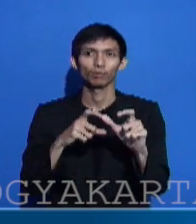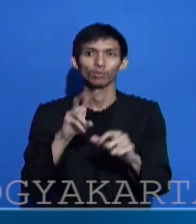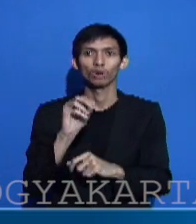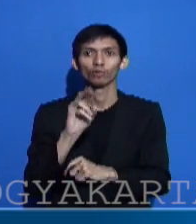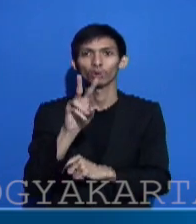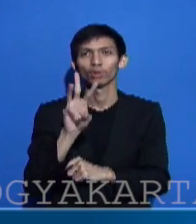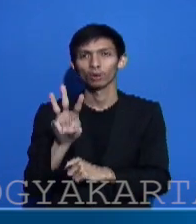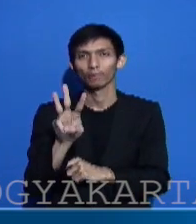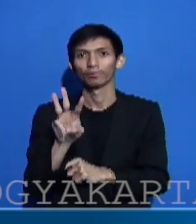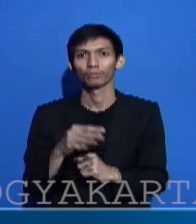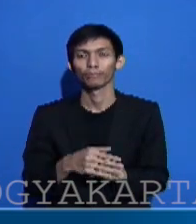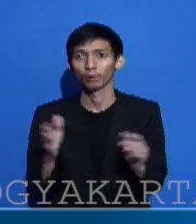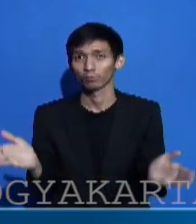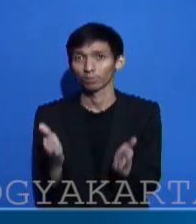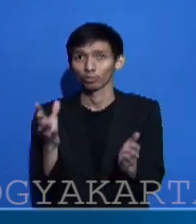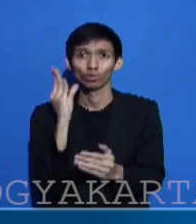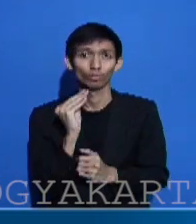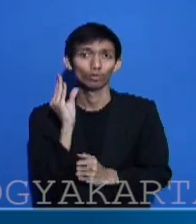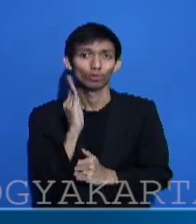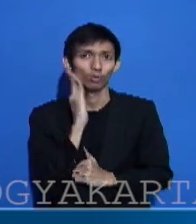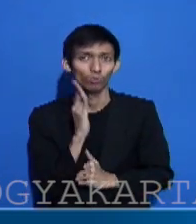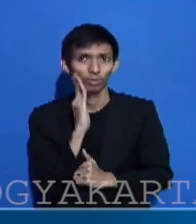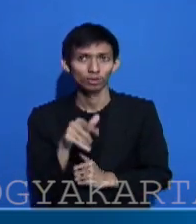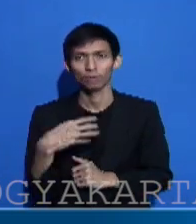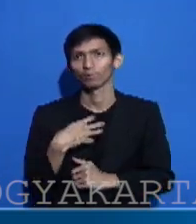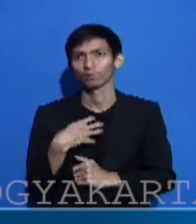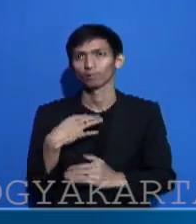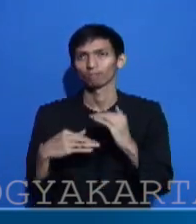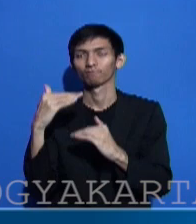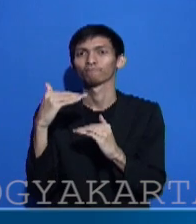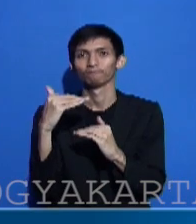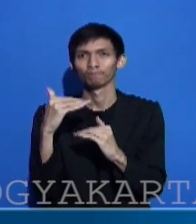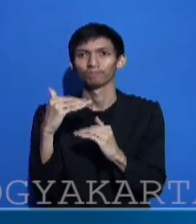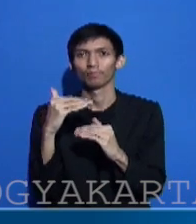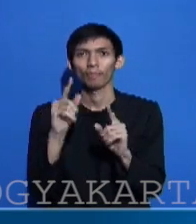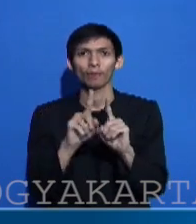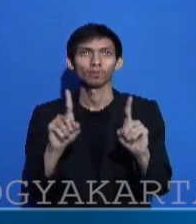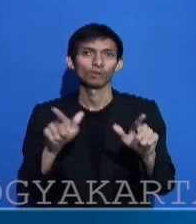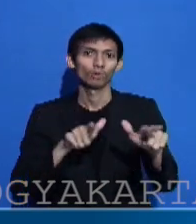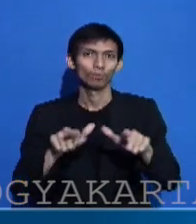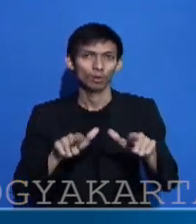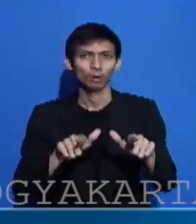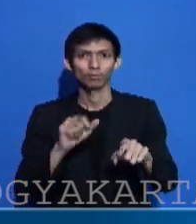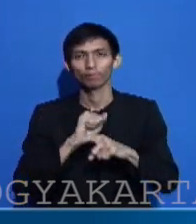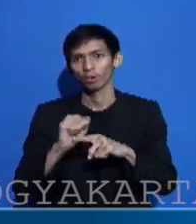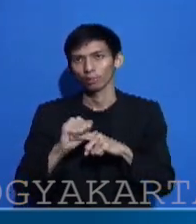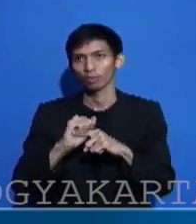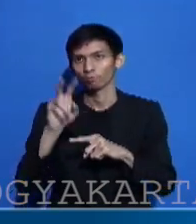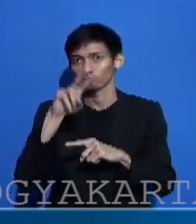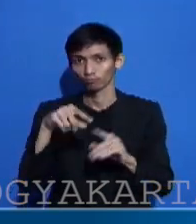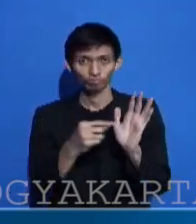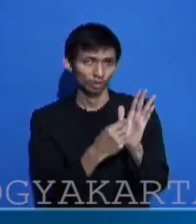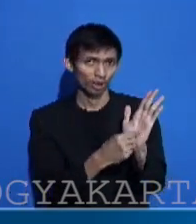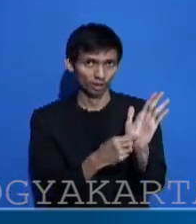wadah pembinaan para pemain usia dini untuk pembentukan mental bertanding. Dari setiap pertandingan, setiap pelatih akan menilai kemampuan individu